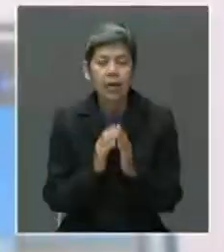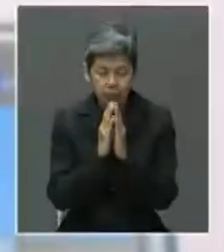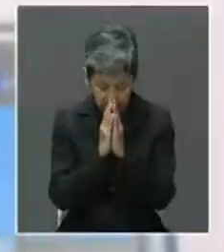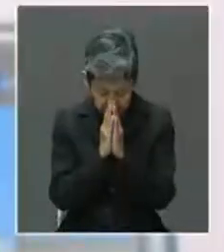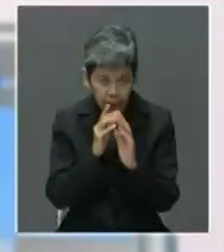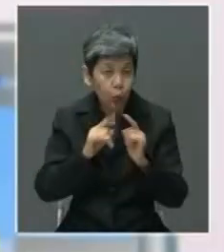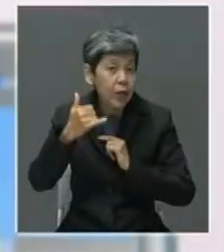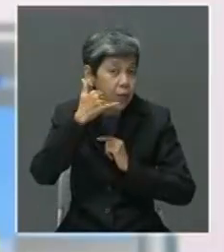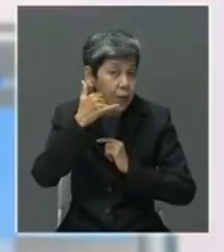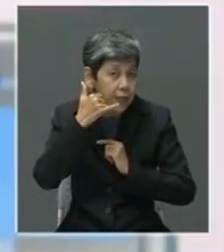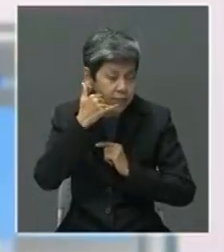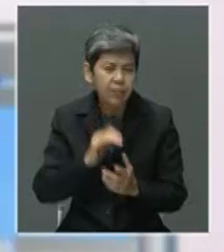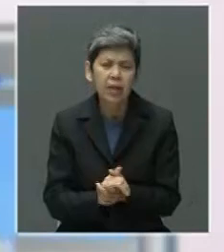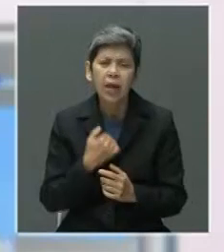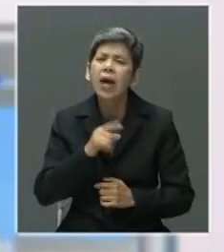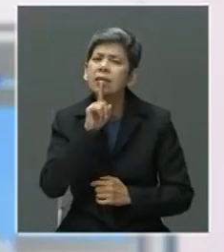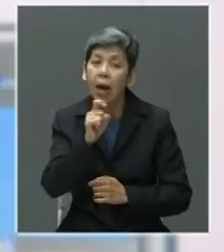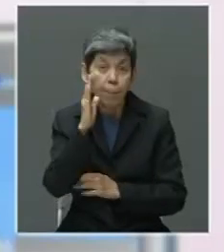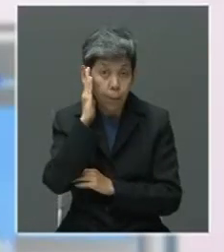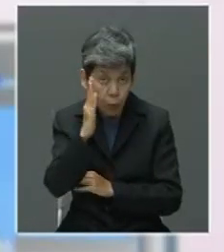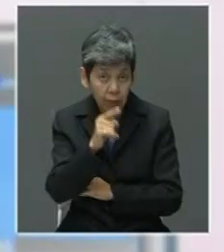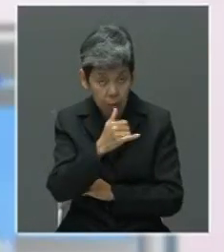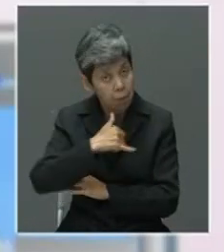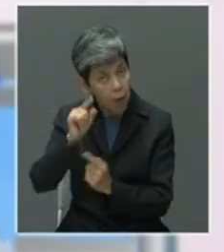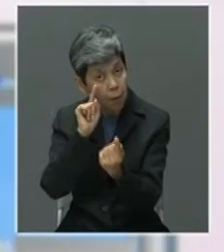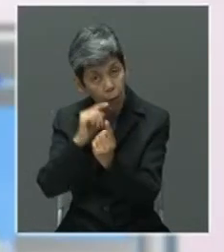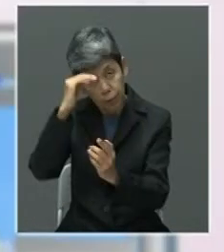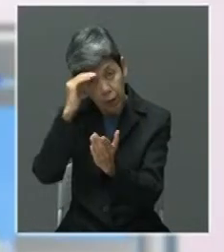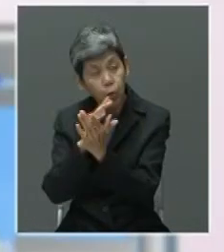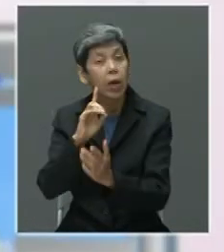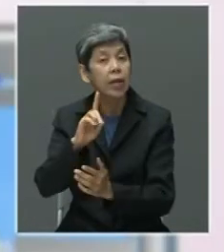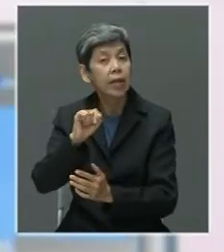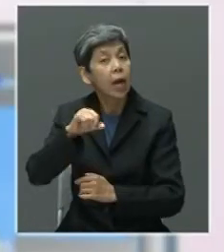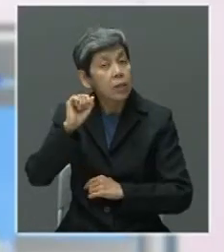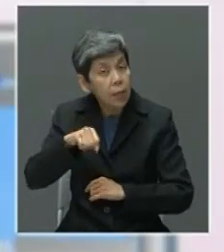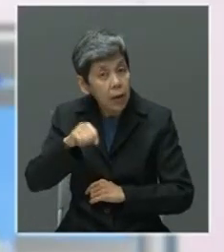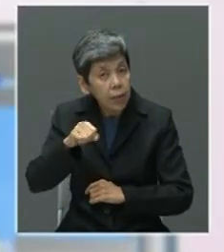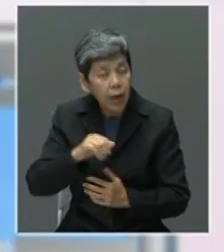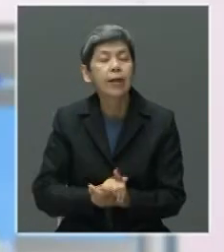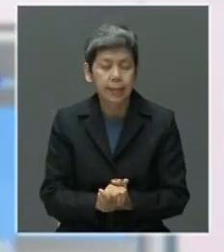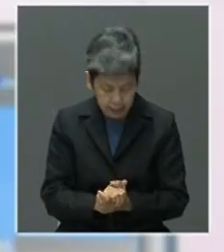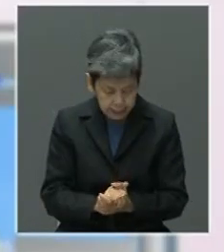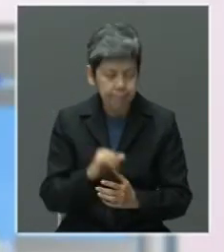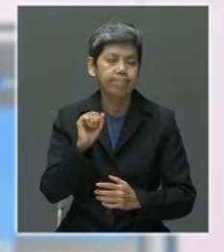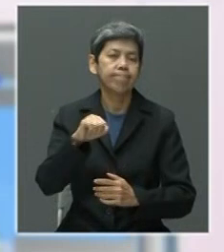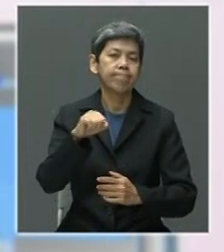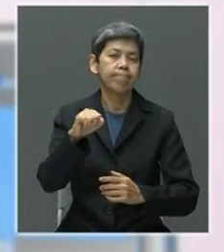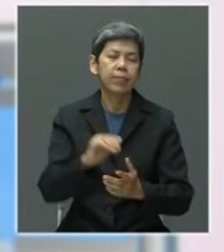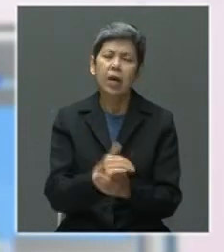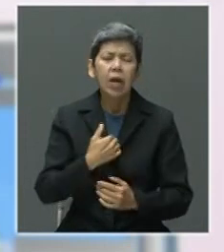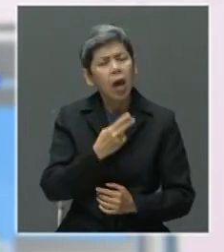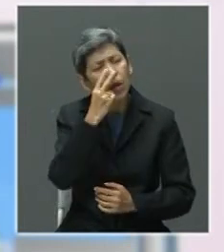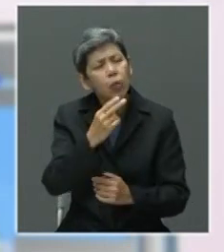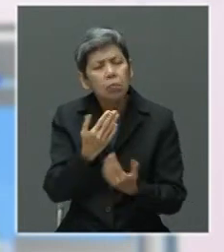ครับ ครับตกลงวันพรุ่งนี้เนี่ยคุณวีระจะเดินทางไปร้องที่ DSI ถูกไหมครับ ใช่ครับครับ เรามองว่าเ